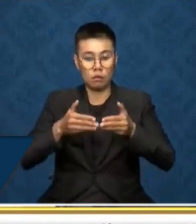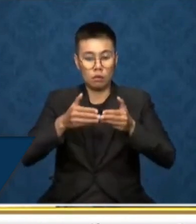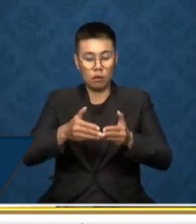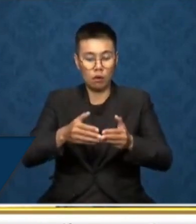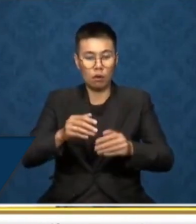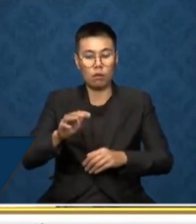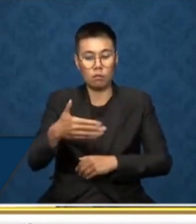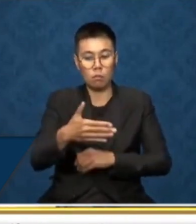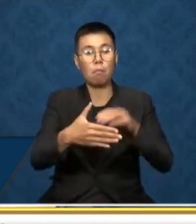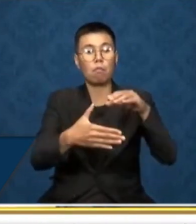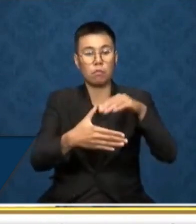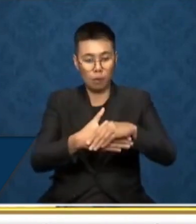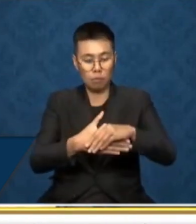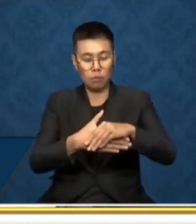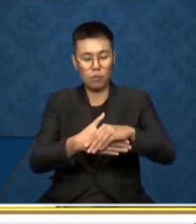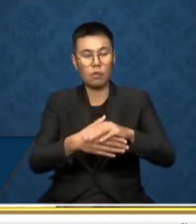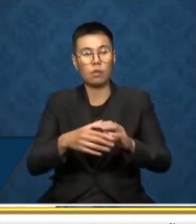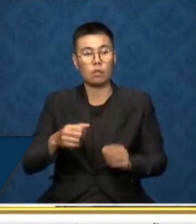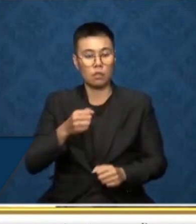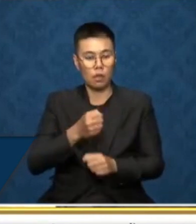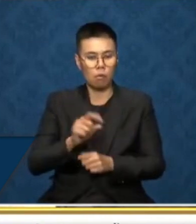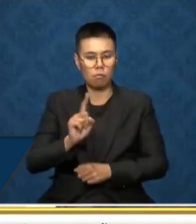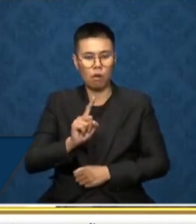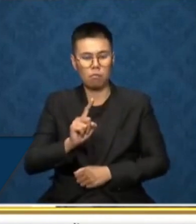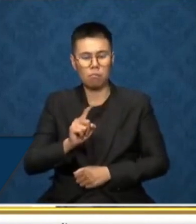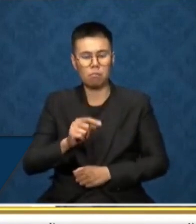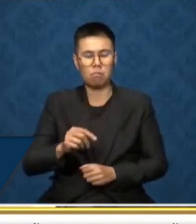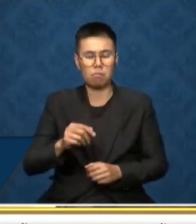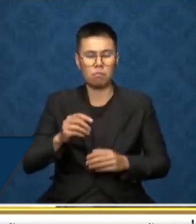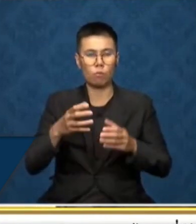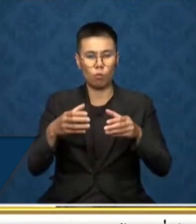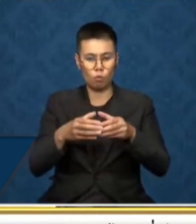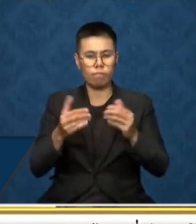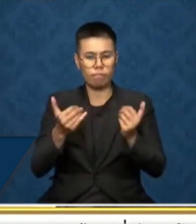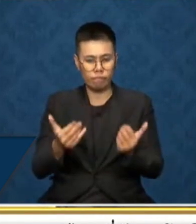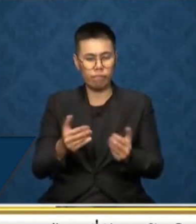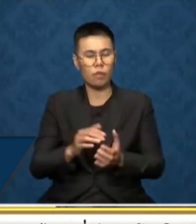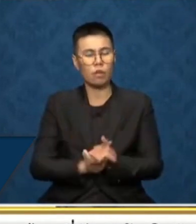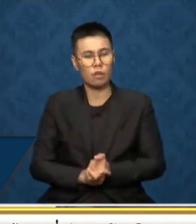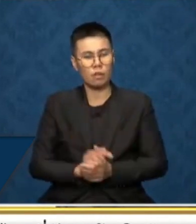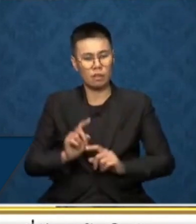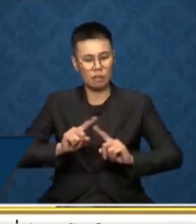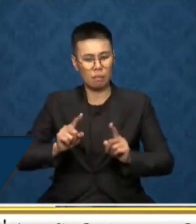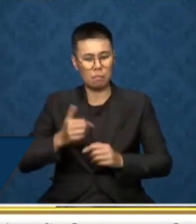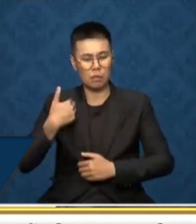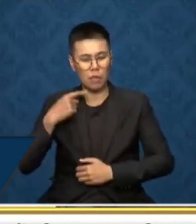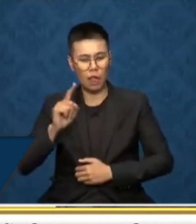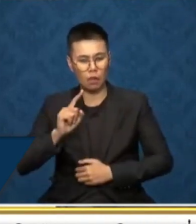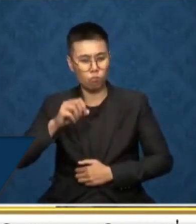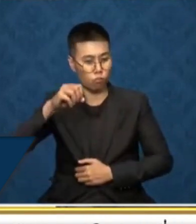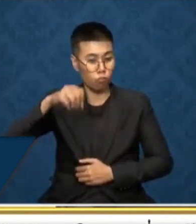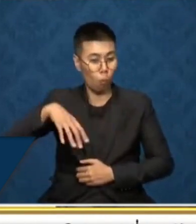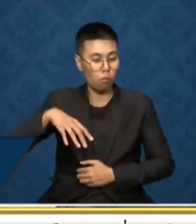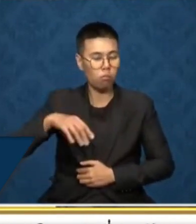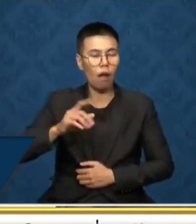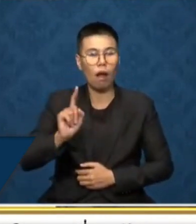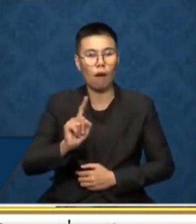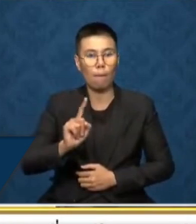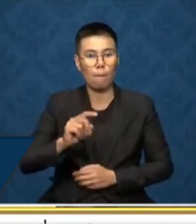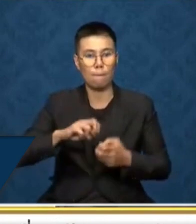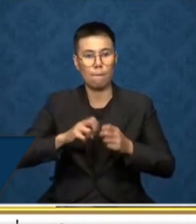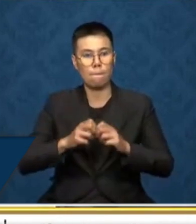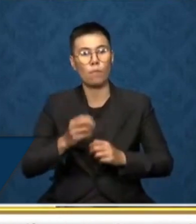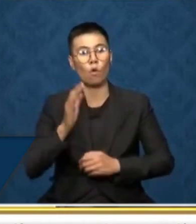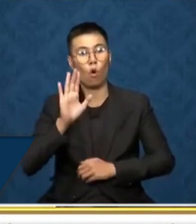สภาการพิจารณาในสภาในชุดนี้ได้แต่สิ่งที่มันไม่ได้ตกไปด้วยนั่นก็คือเรื่องของปัญหา